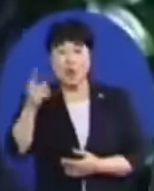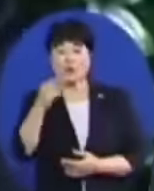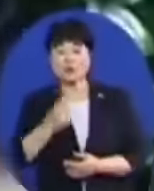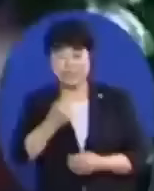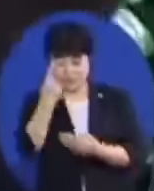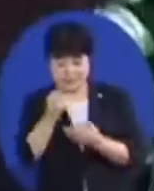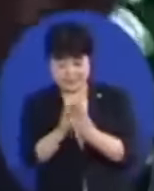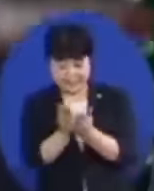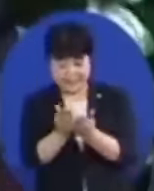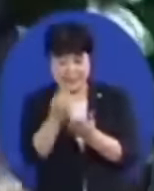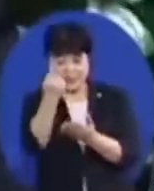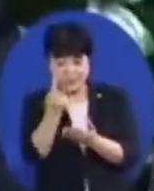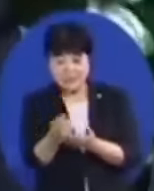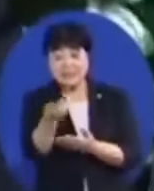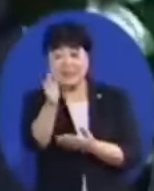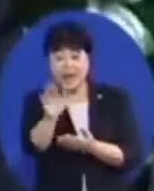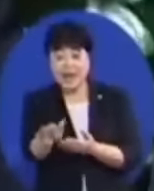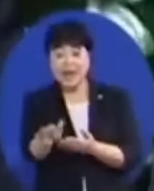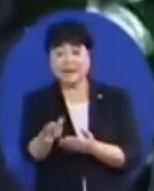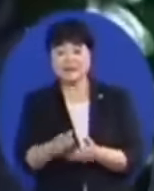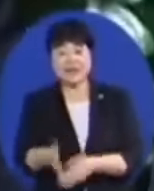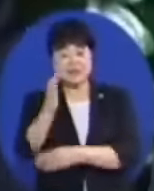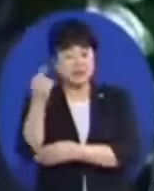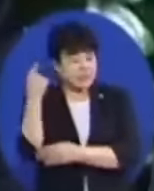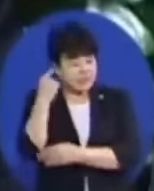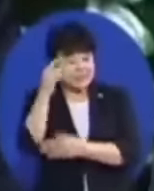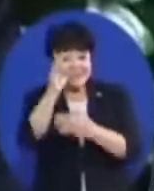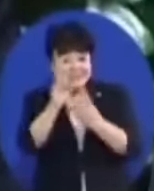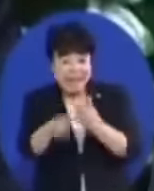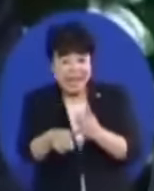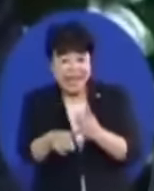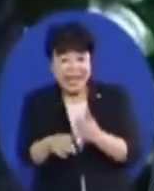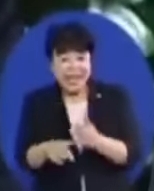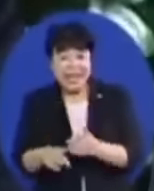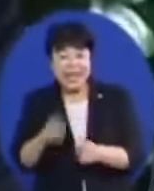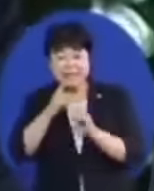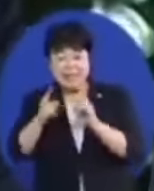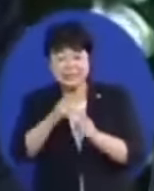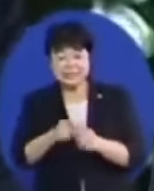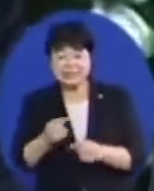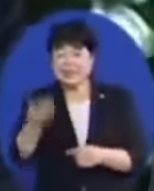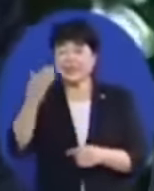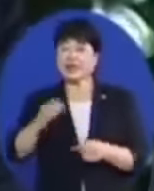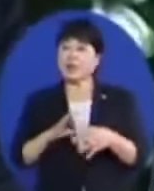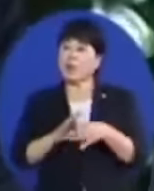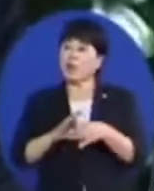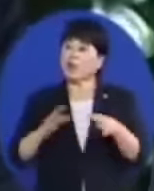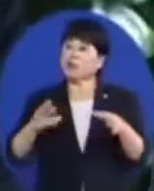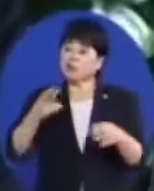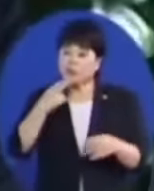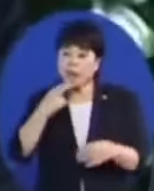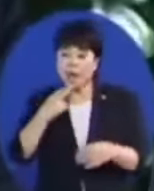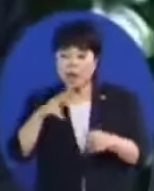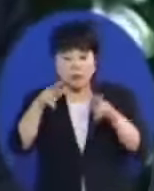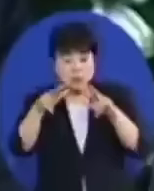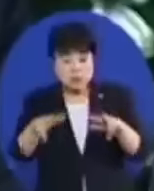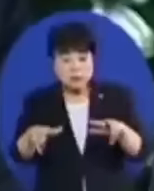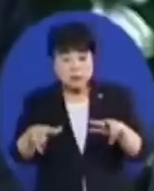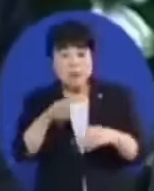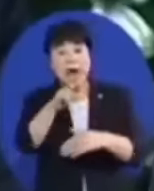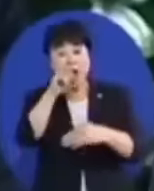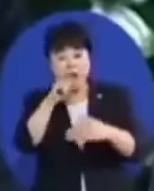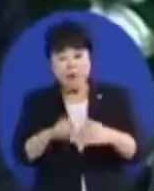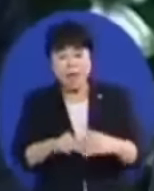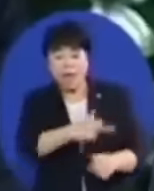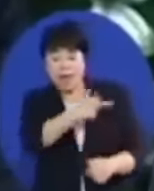가지고 와주셨습니다. 그러나 저 설교를 듣는 동안에 이 성경 말씀이 전에는 무관심하게 들리던 말씀이 내